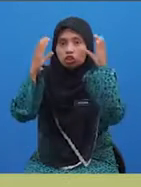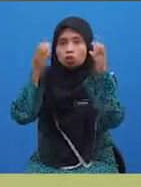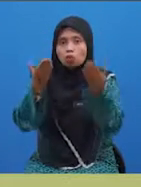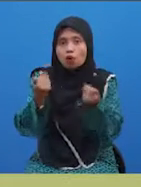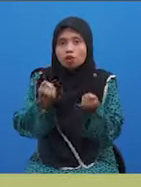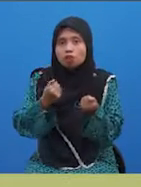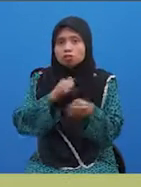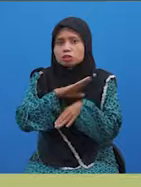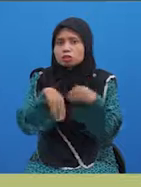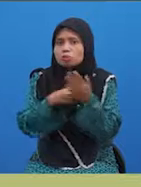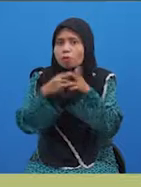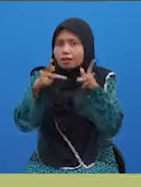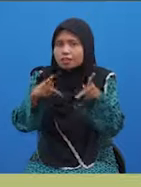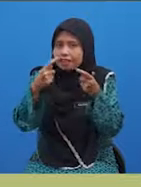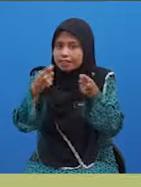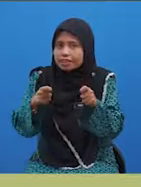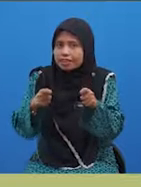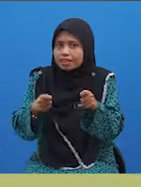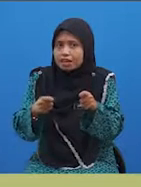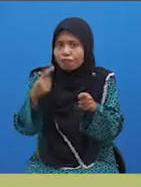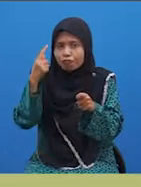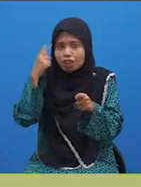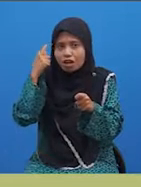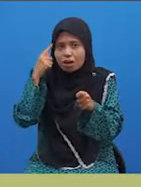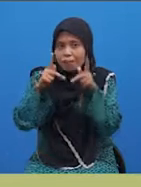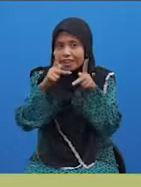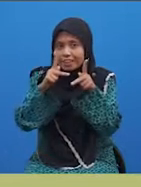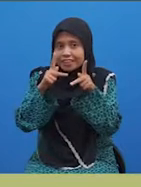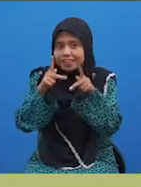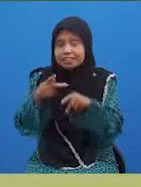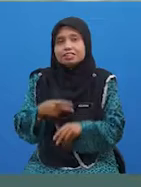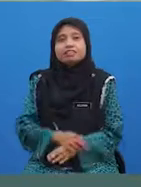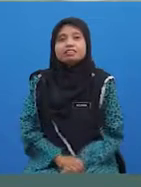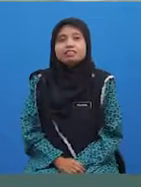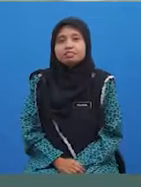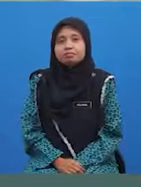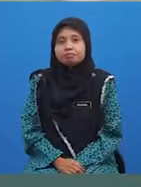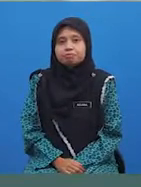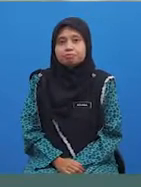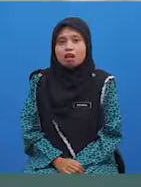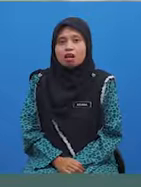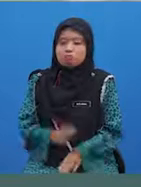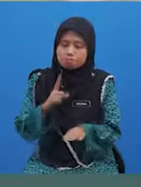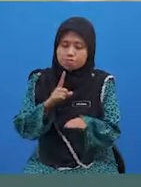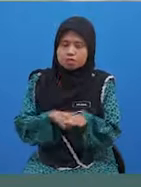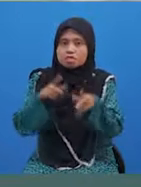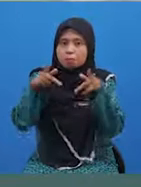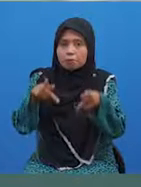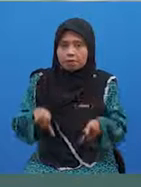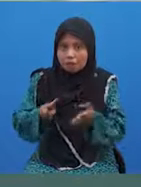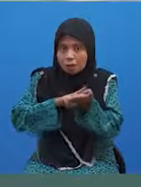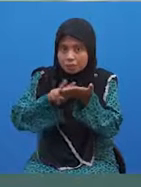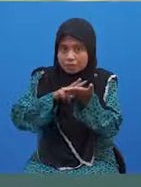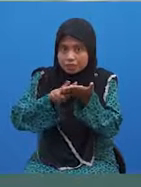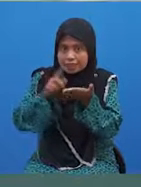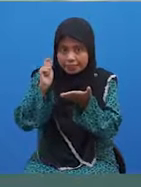para pelajar telah menghayati maksud kata-kata hikmat tadi. Semasa pelajar membaca petikan